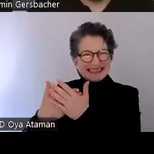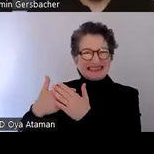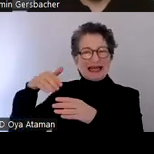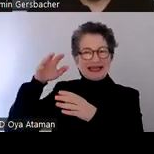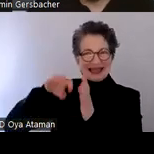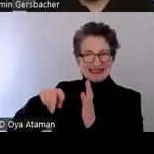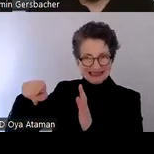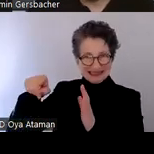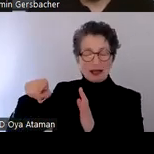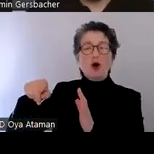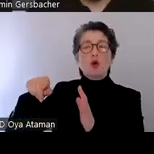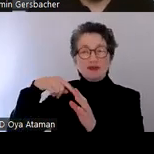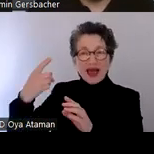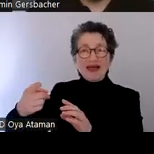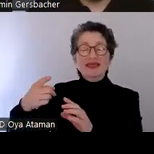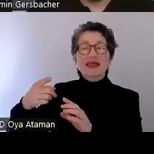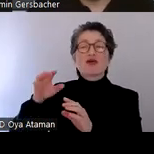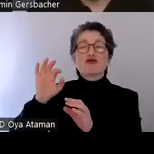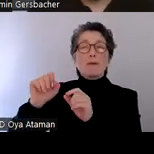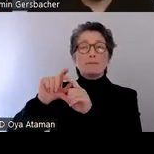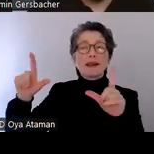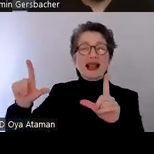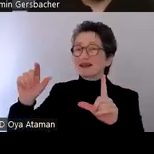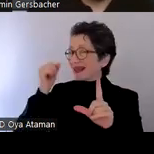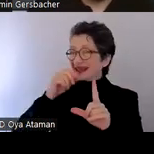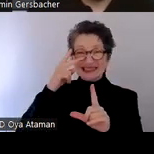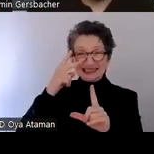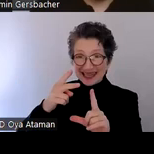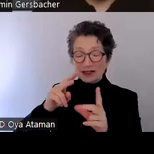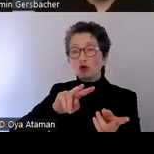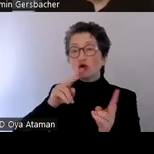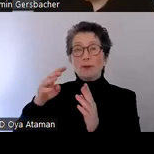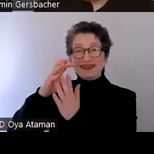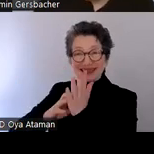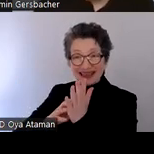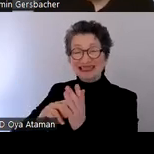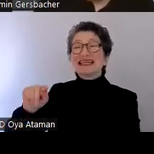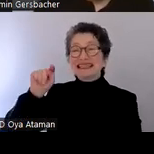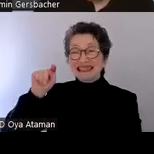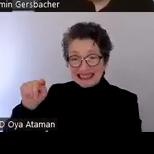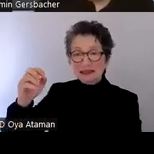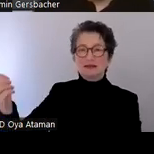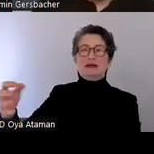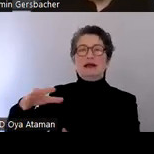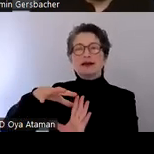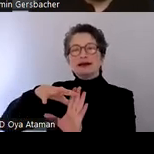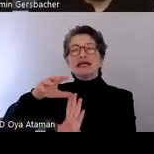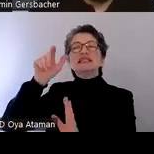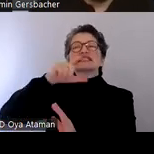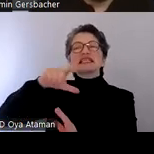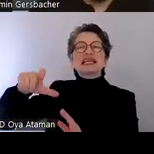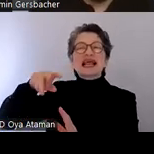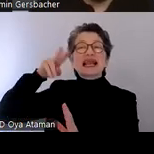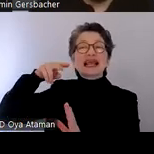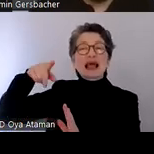dann auch vom Screen wieder ausgegeben wird für das Bild. Problem ist hier, man könnte ihn auch leer lassen. Dann hätte jetzt